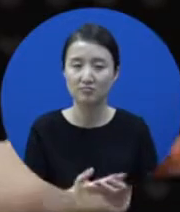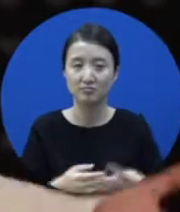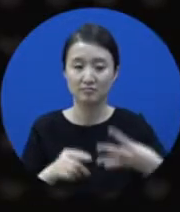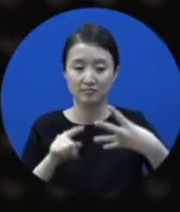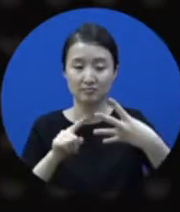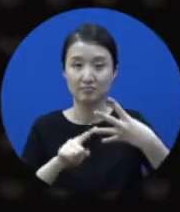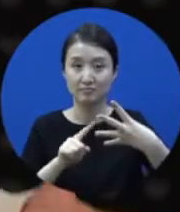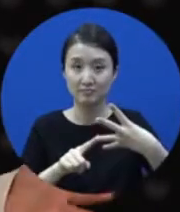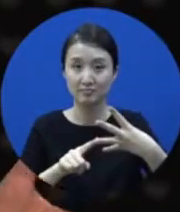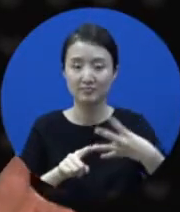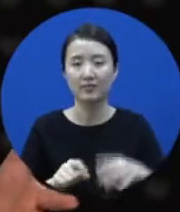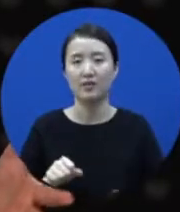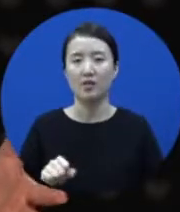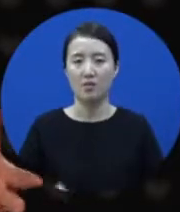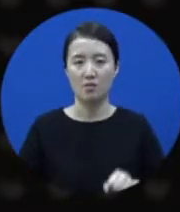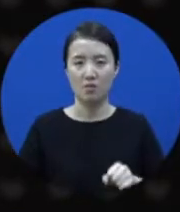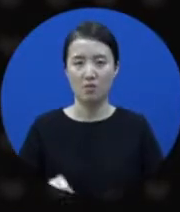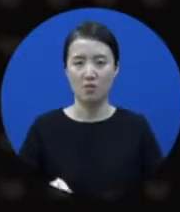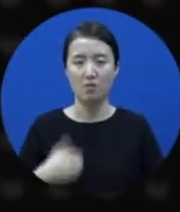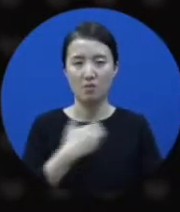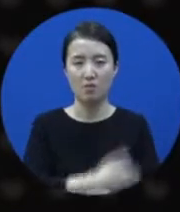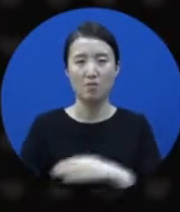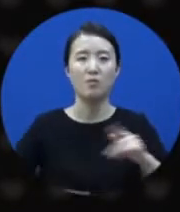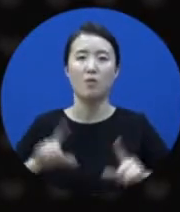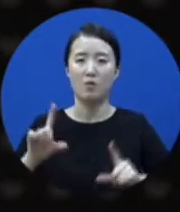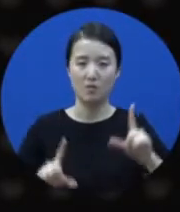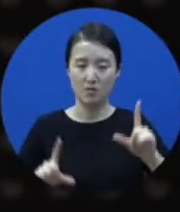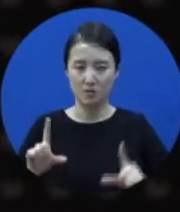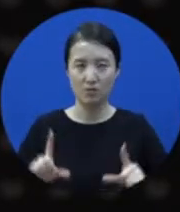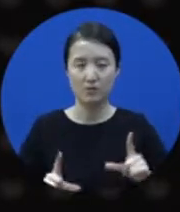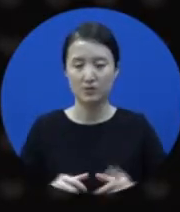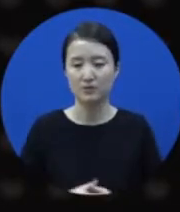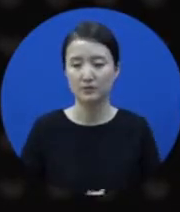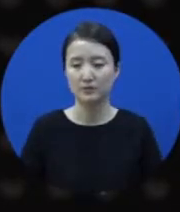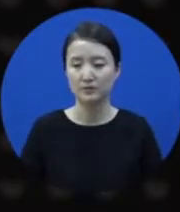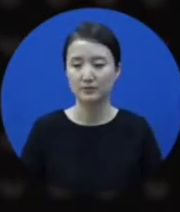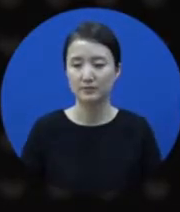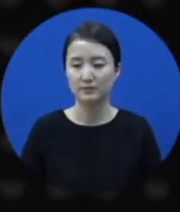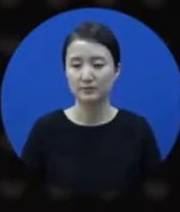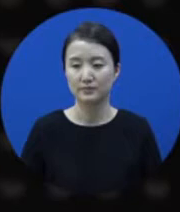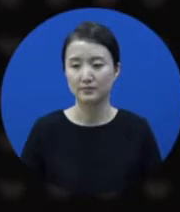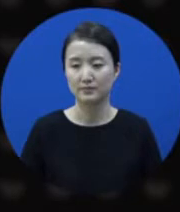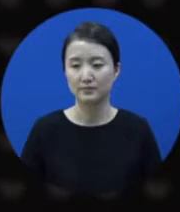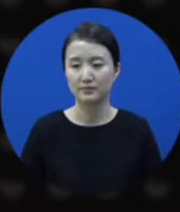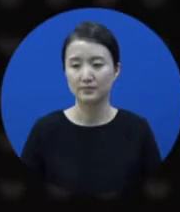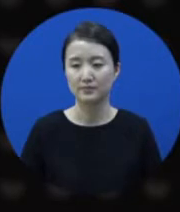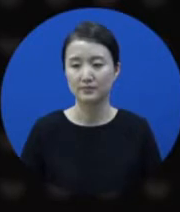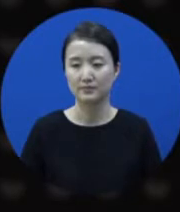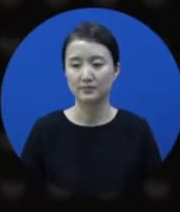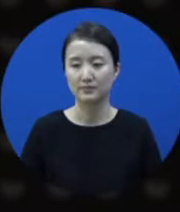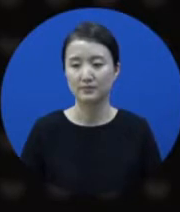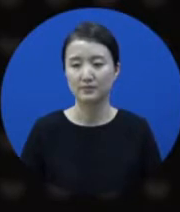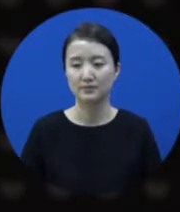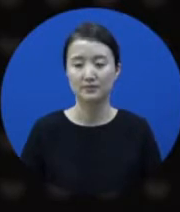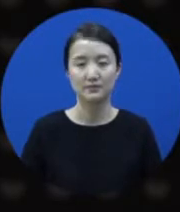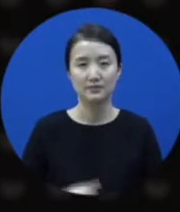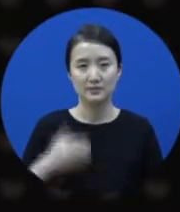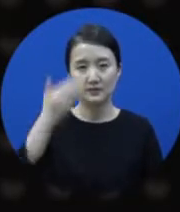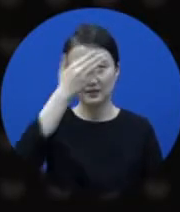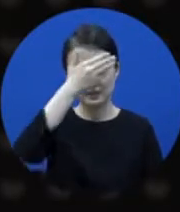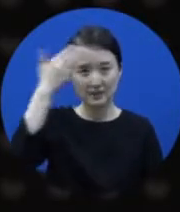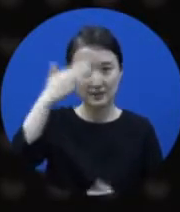그 사람의 제스처, 태도입니다. 보통 보면은 그 청소년 아이인지 아닌지 바로 알수 있죠. 이